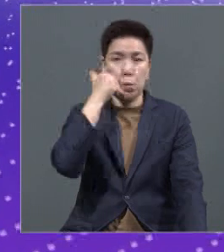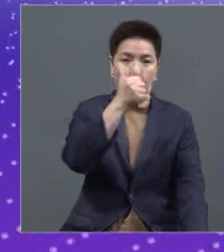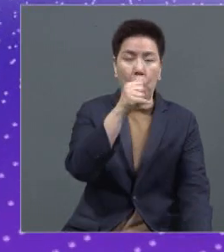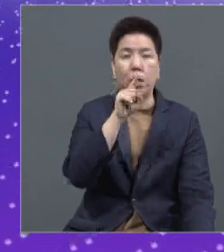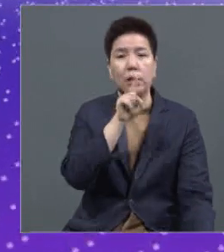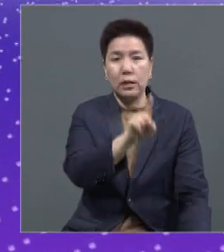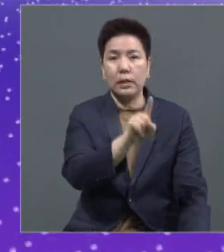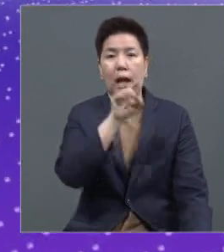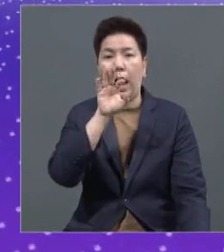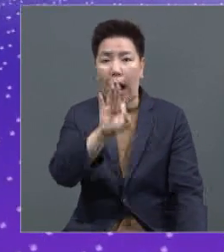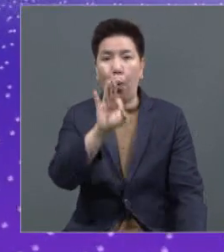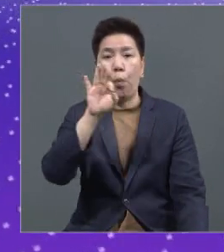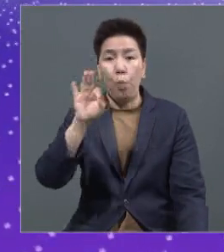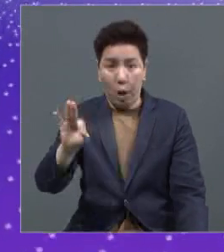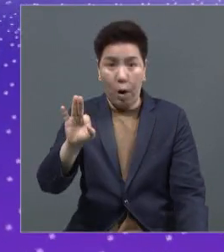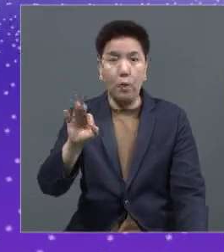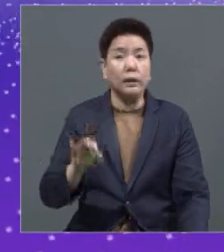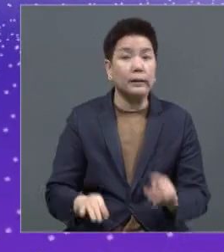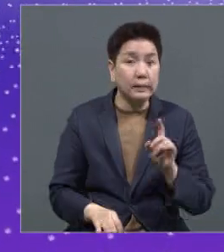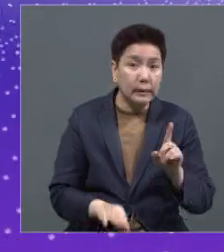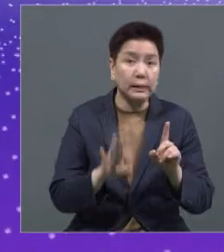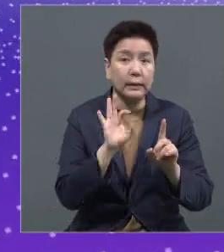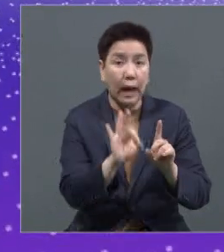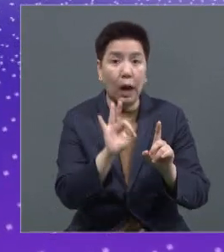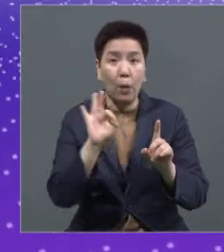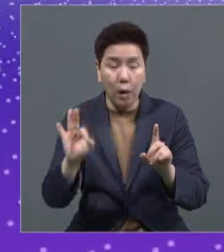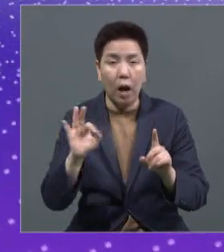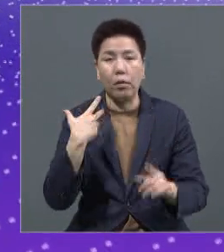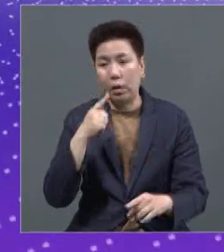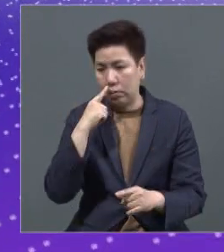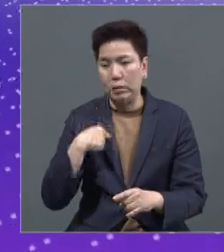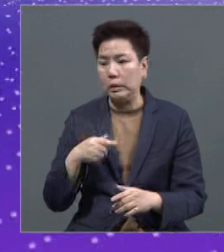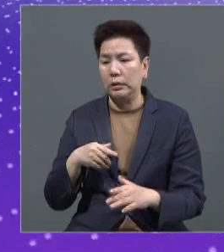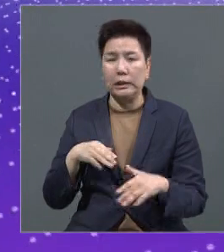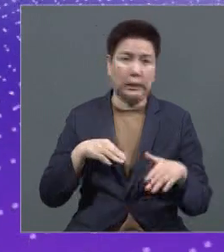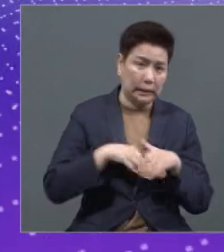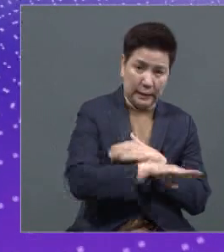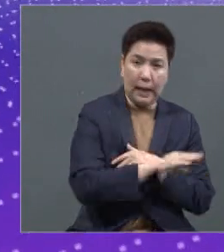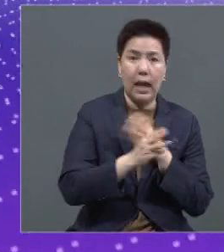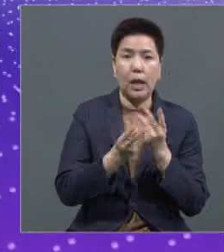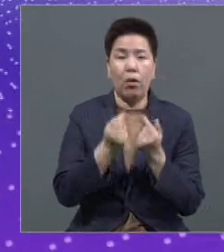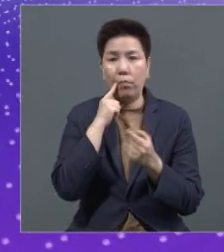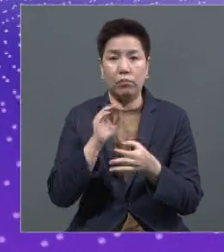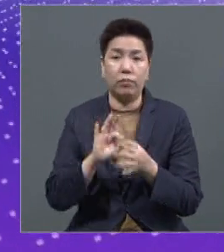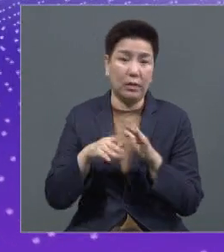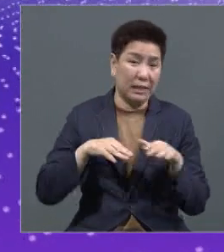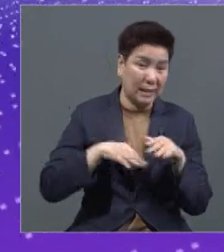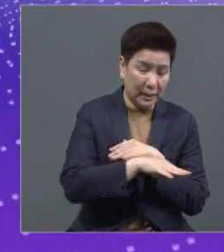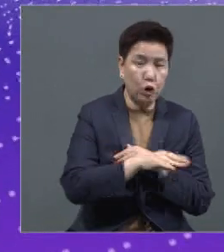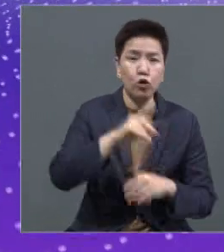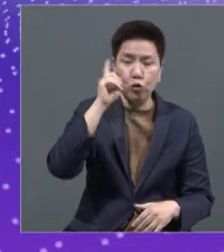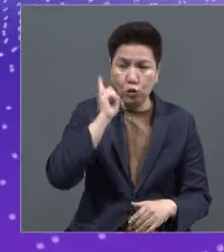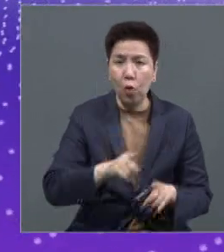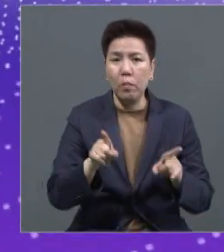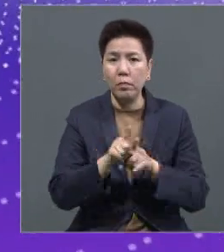นะ 199นะไฟไหม้ 199นะครับแล้วก็อพยพจากจุดเกิดเหตุให้เร็วที่สุดโดยระหว่างที่อพยพเนี่ยครับต้อง